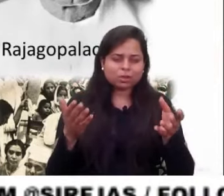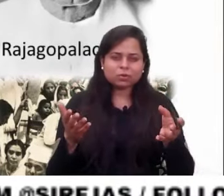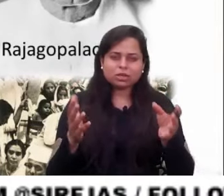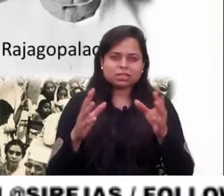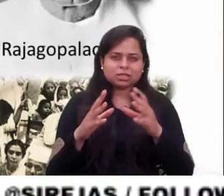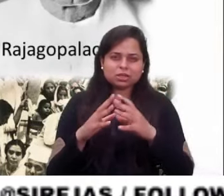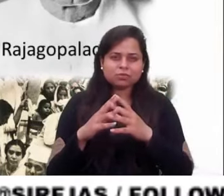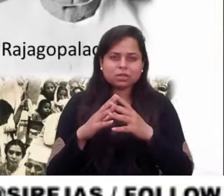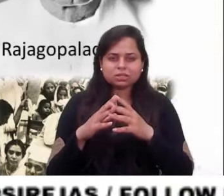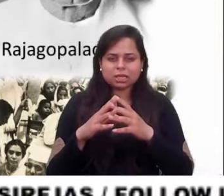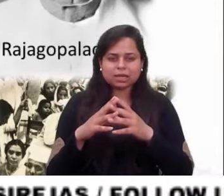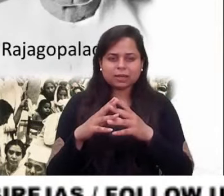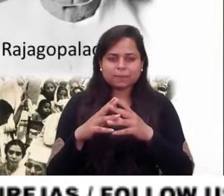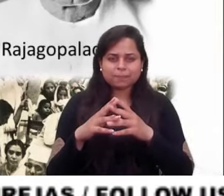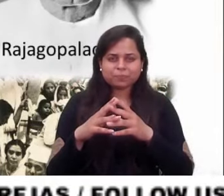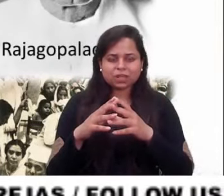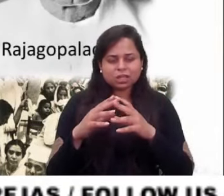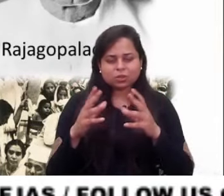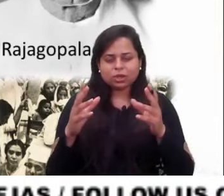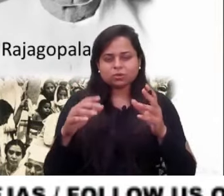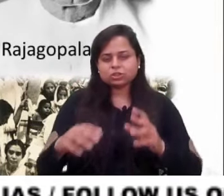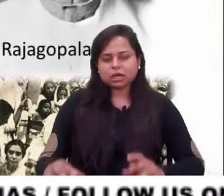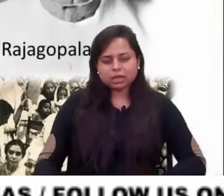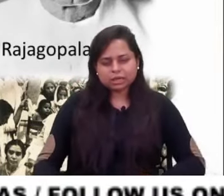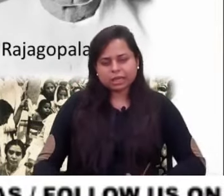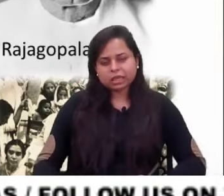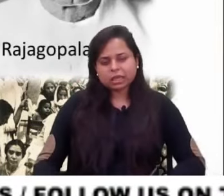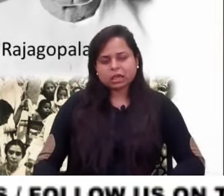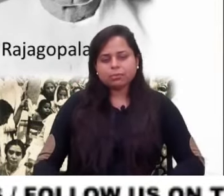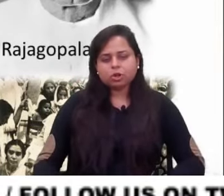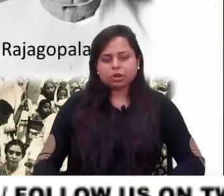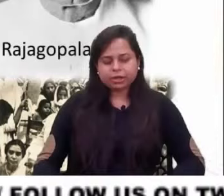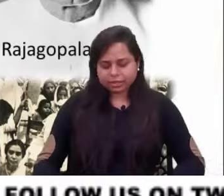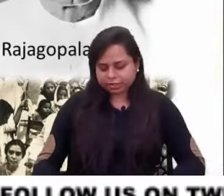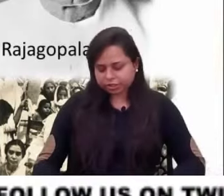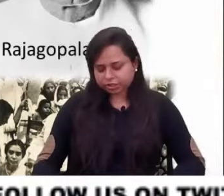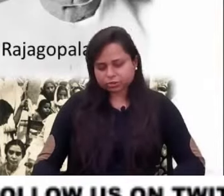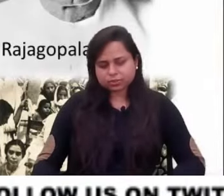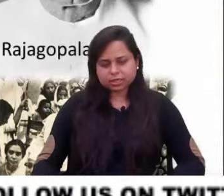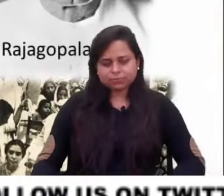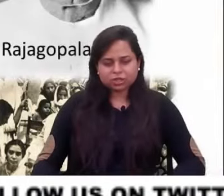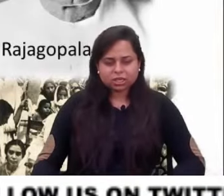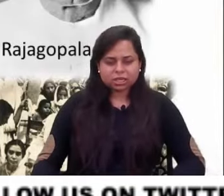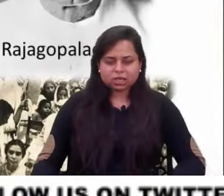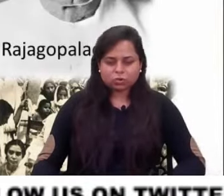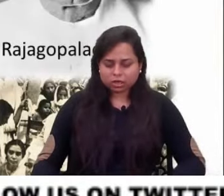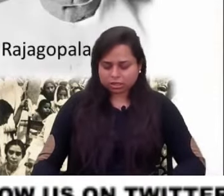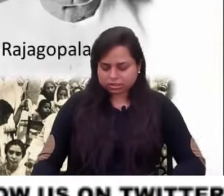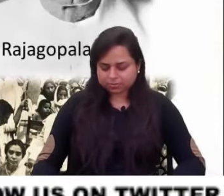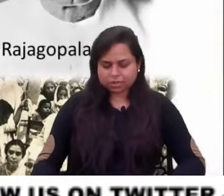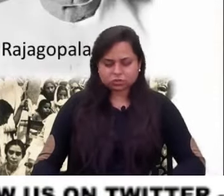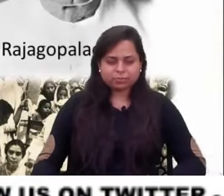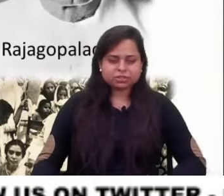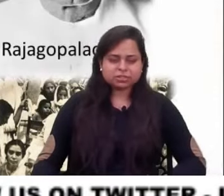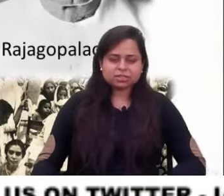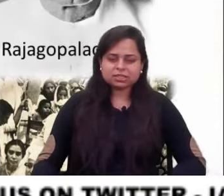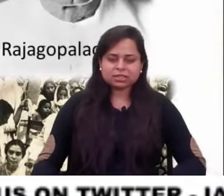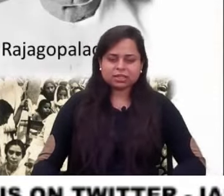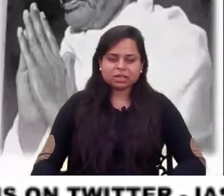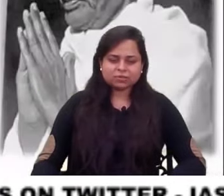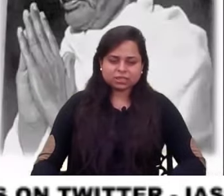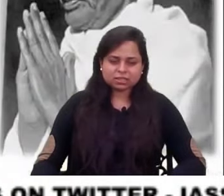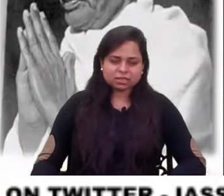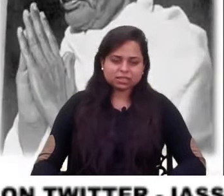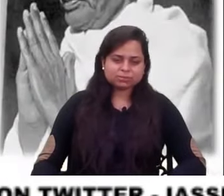वह बिल्कुल नीचे की तरफ जाने लगा कुछ कहानी मीडियम लो रिलेशनशिप्स कि इन लोगों का सबका जो पिक्चर